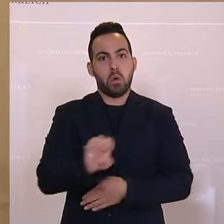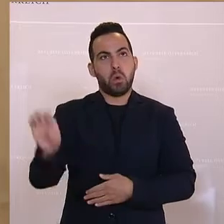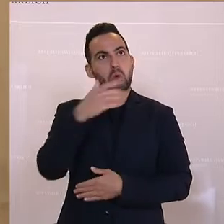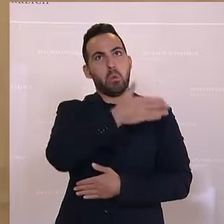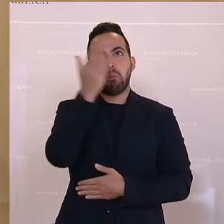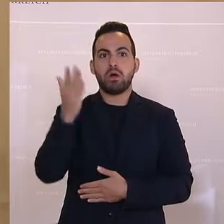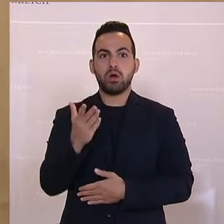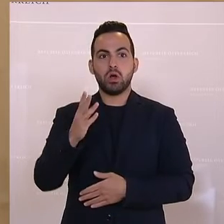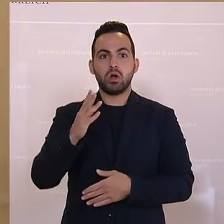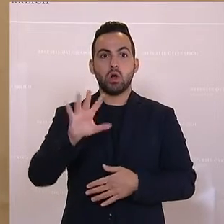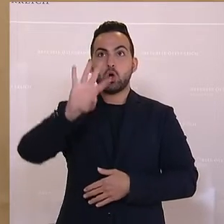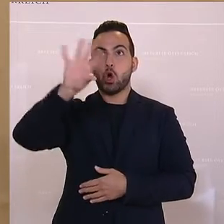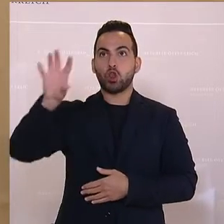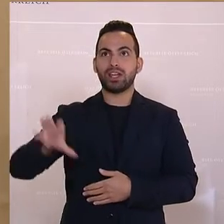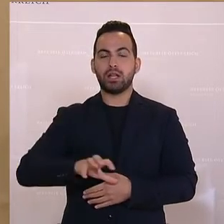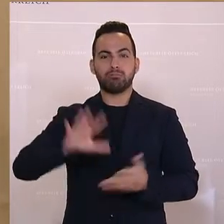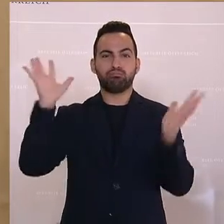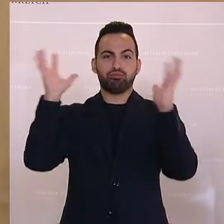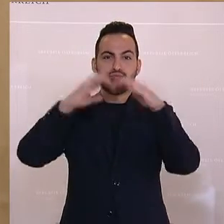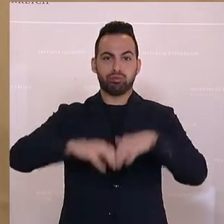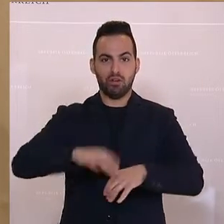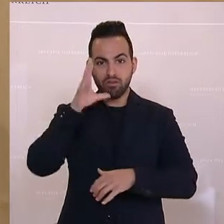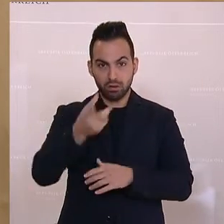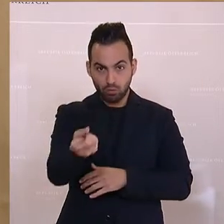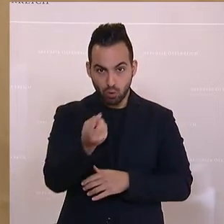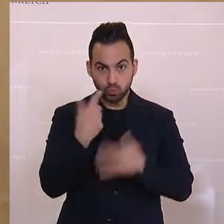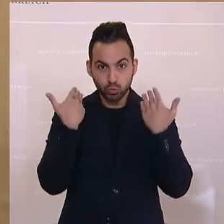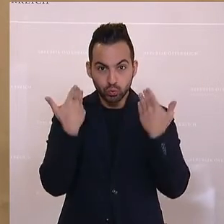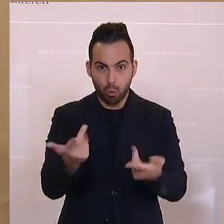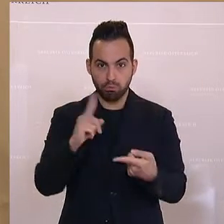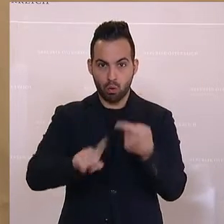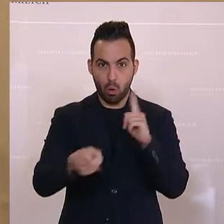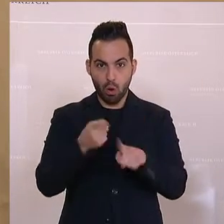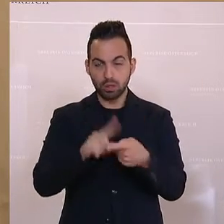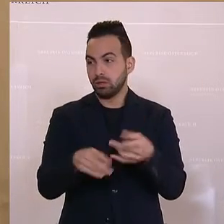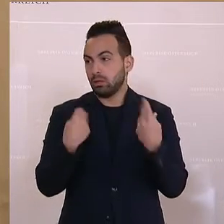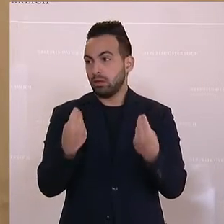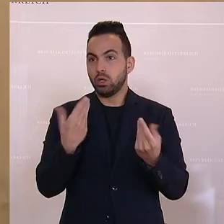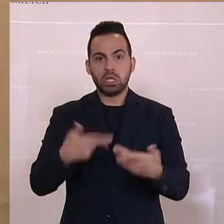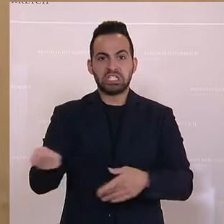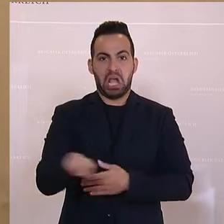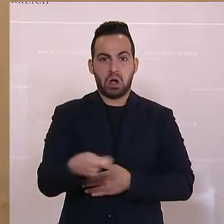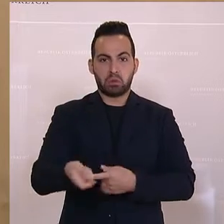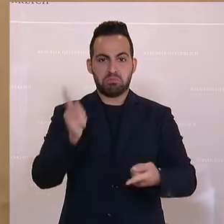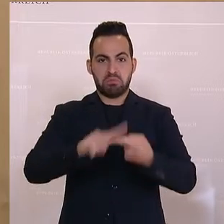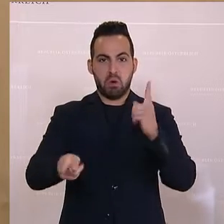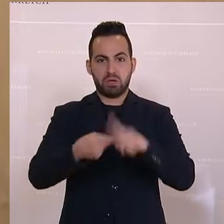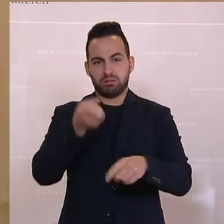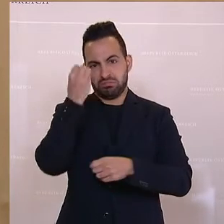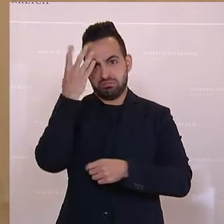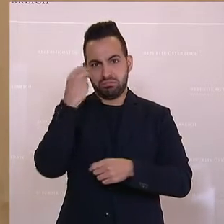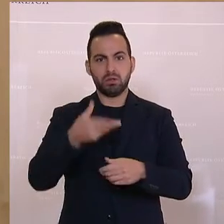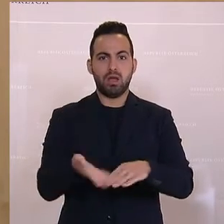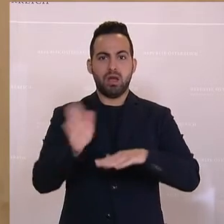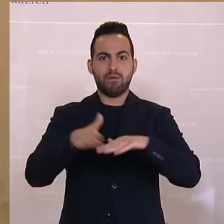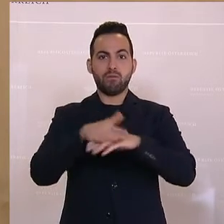Sie den ganzen Kontinent ins Elend stürzen werden, mit dieser Politik, die Sie hier betreiben, mit dieser Sanktionspolitik, mit dieser unsäglichen,